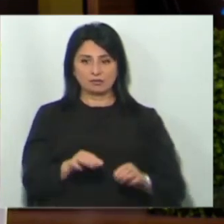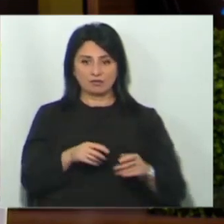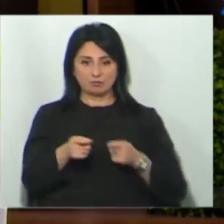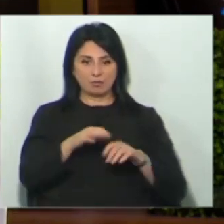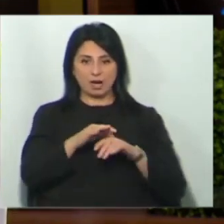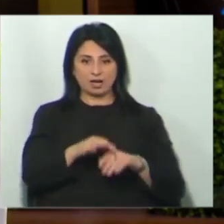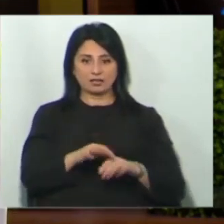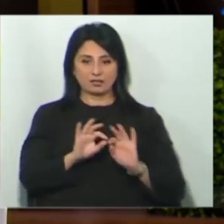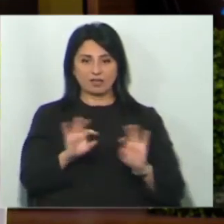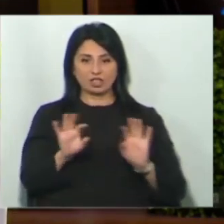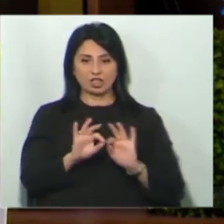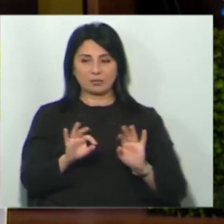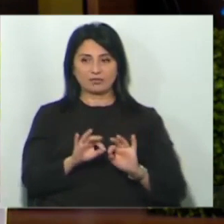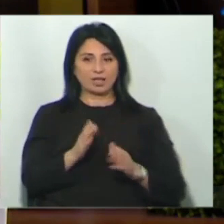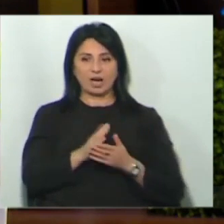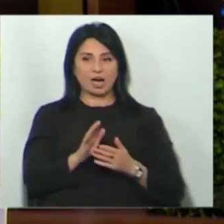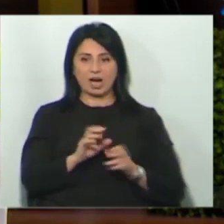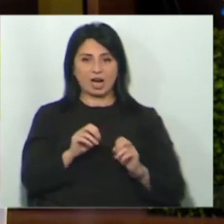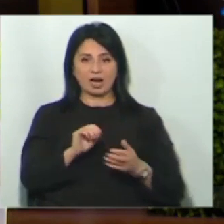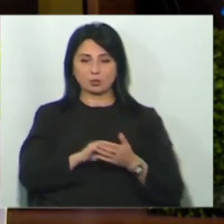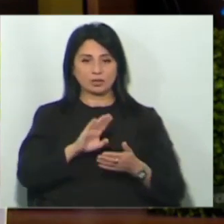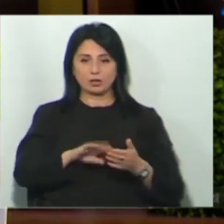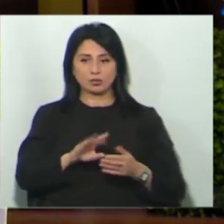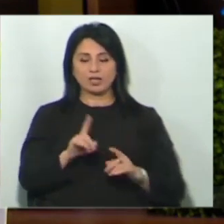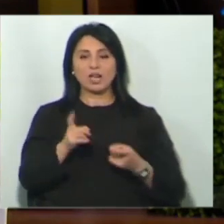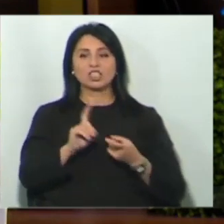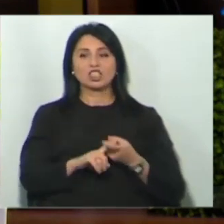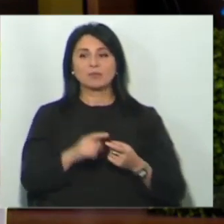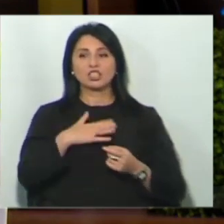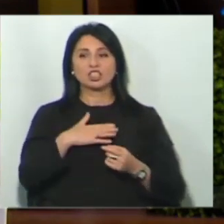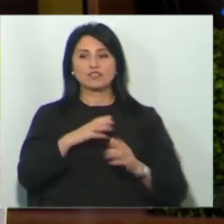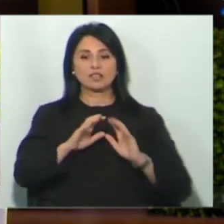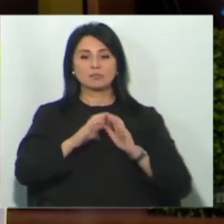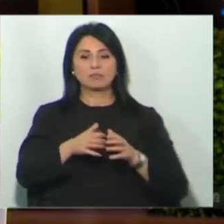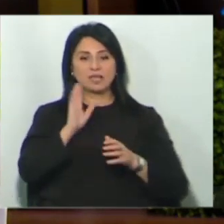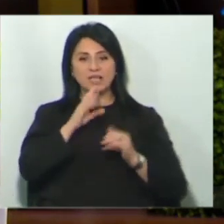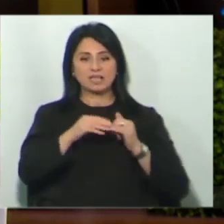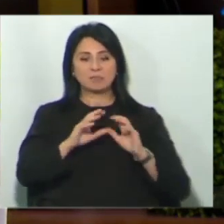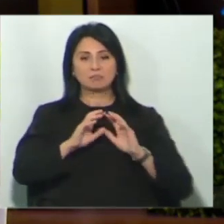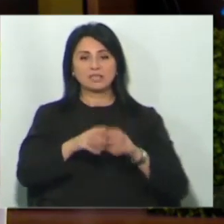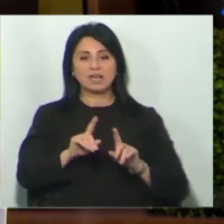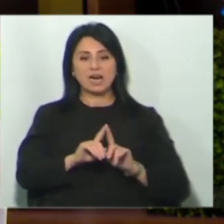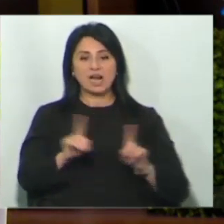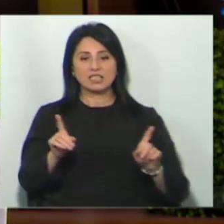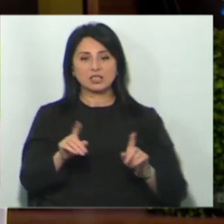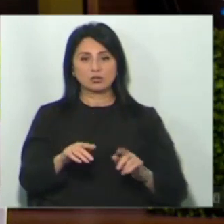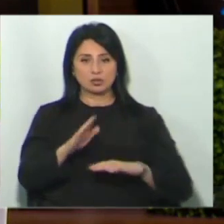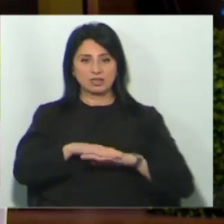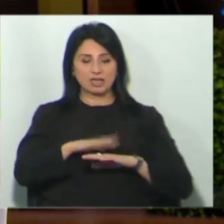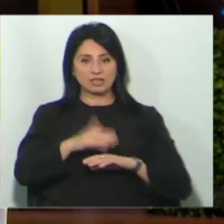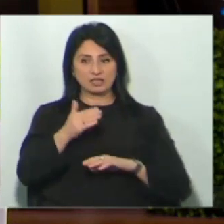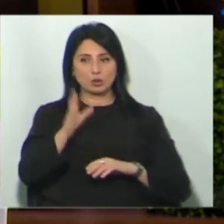ვმართავთ ხოლმე და ვაჟღერებთ ხოლმე, არ არის უსაფუძვლო. Რაც შეეხება ახლა ჩვენი პლანეტა დედამიწის აი ასეთ განსაკუთრებულ